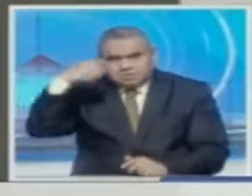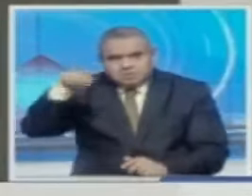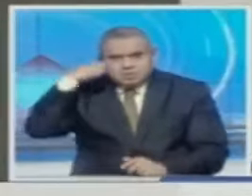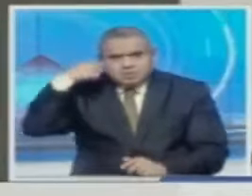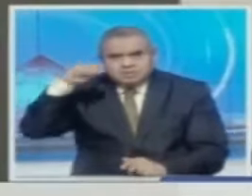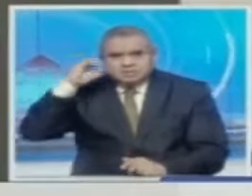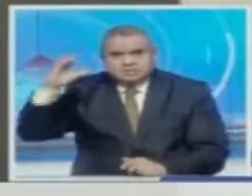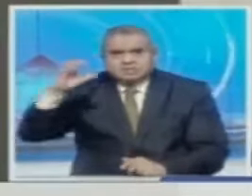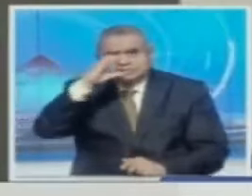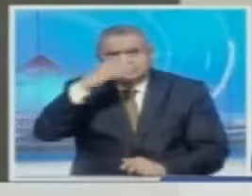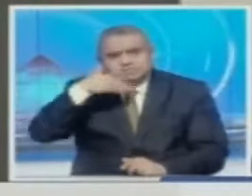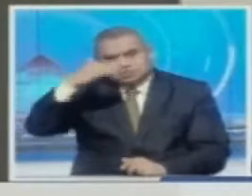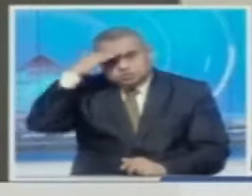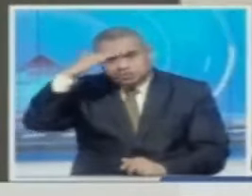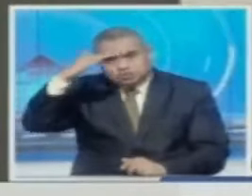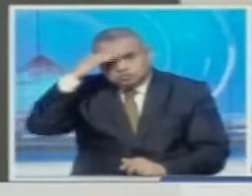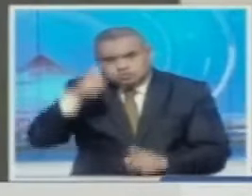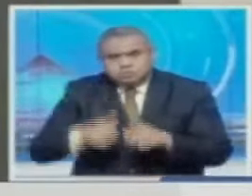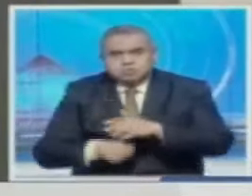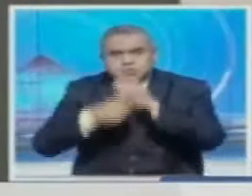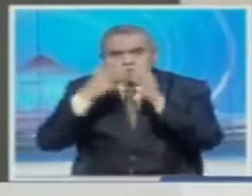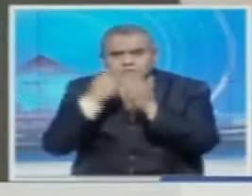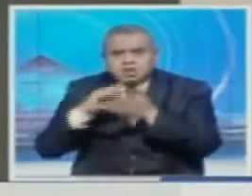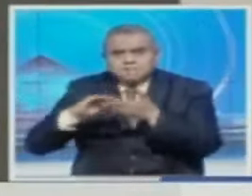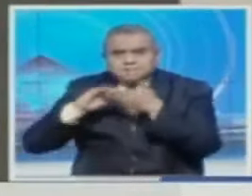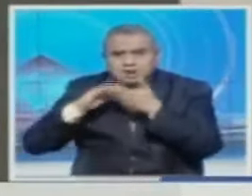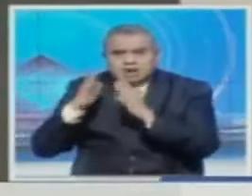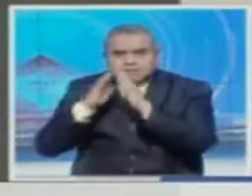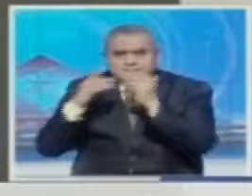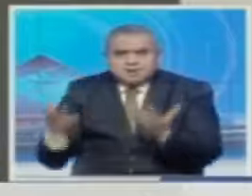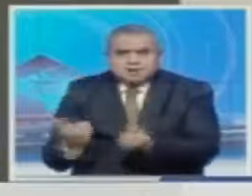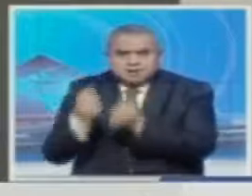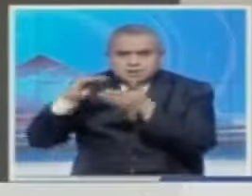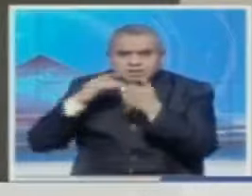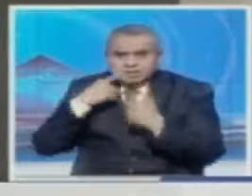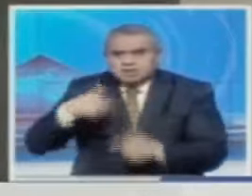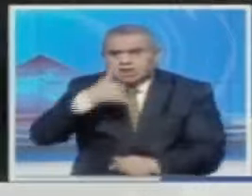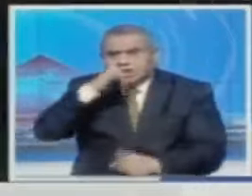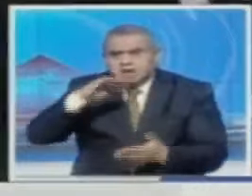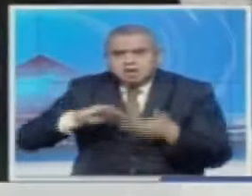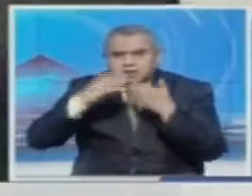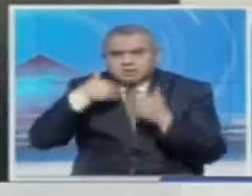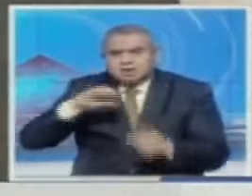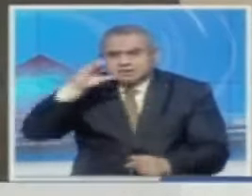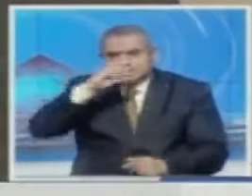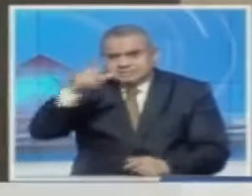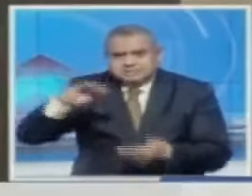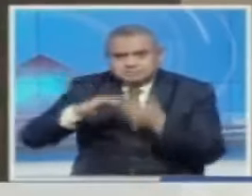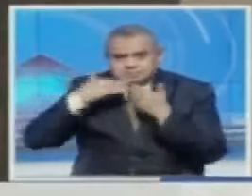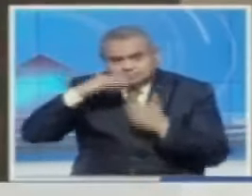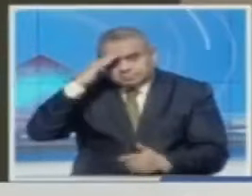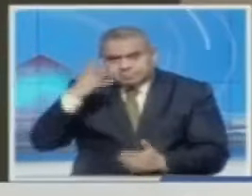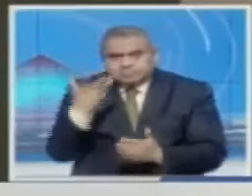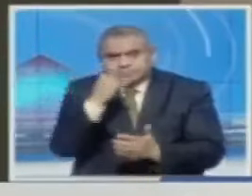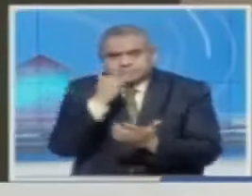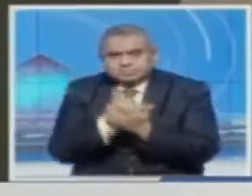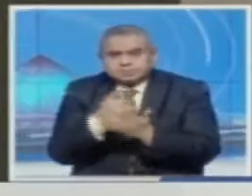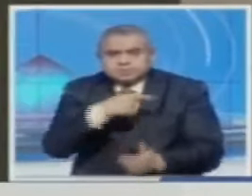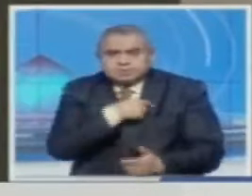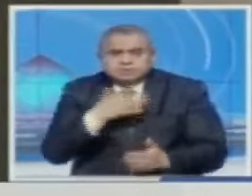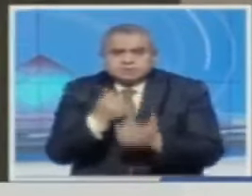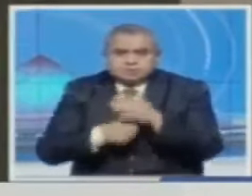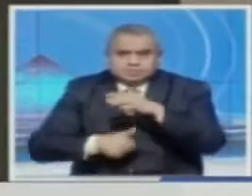الفتاح السيسي. الله أكبر. قائد أعمار مصر وموحد أمة العربية. الله أكبر. الوصيلة اسم